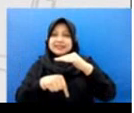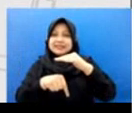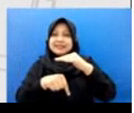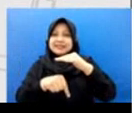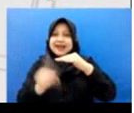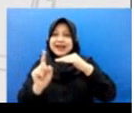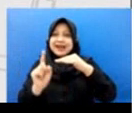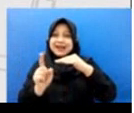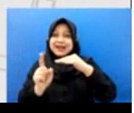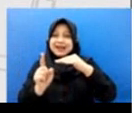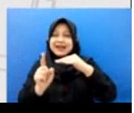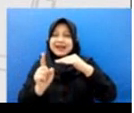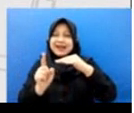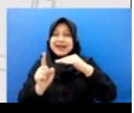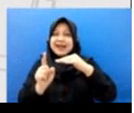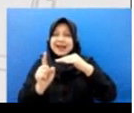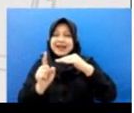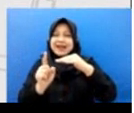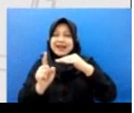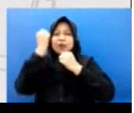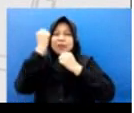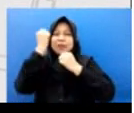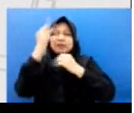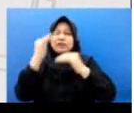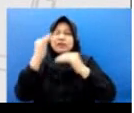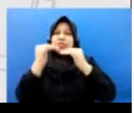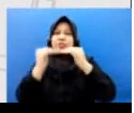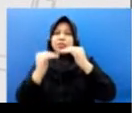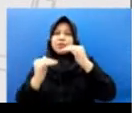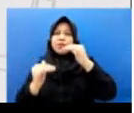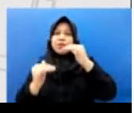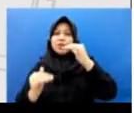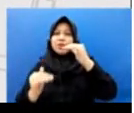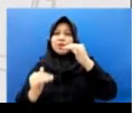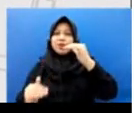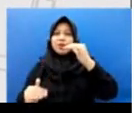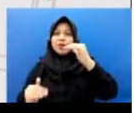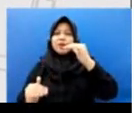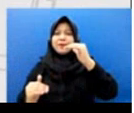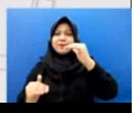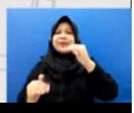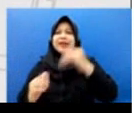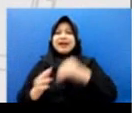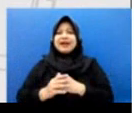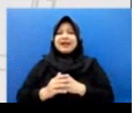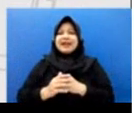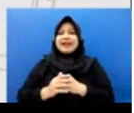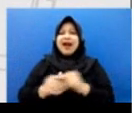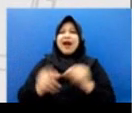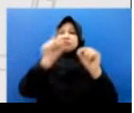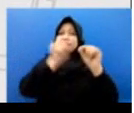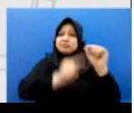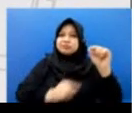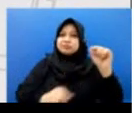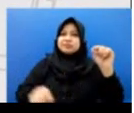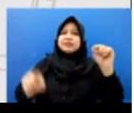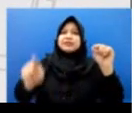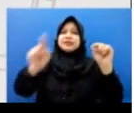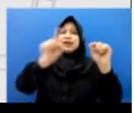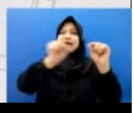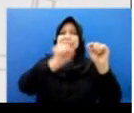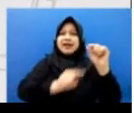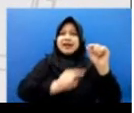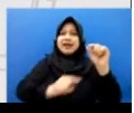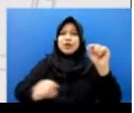semakin tersembunyi di belakang. Dan lingkaran ini terjadi terus-menerus sampai yang mengerikan